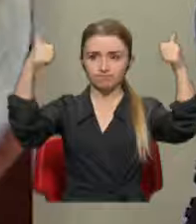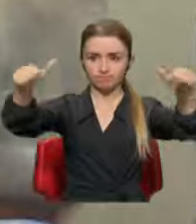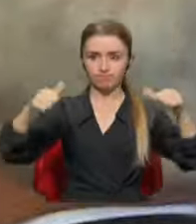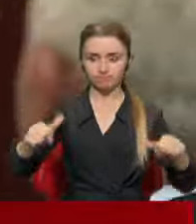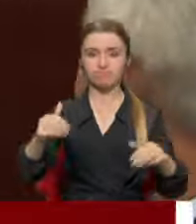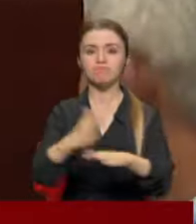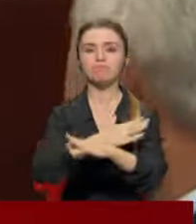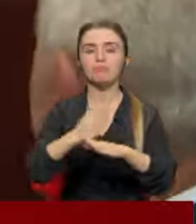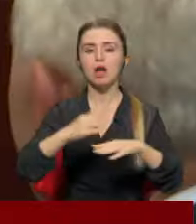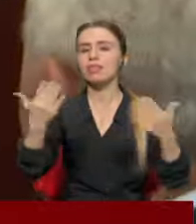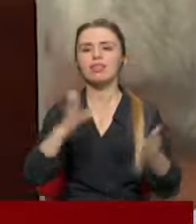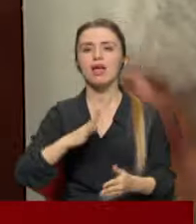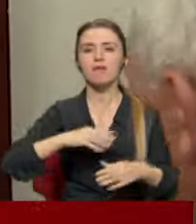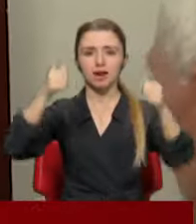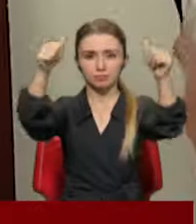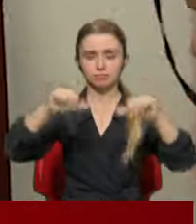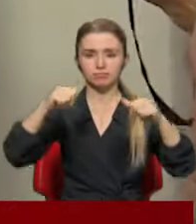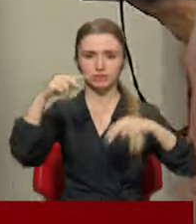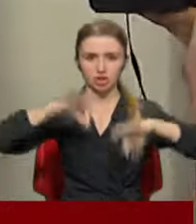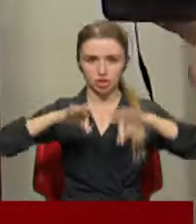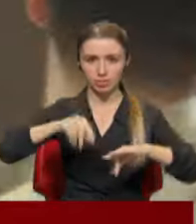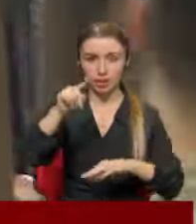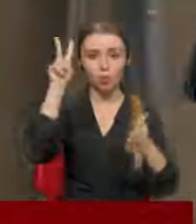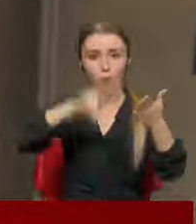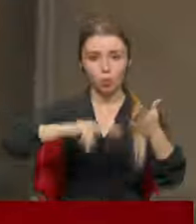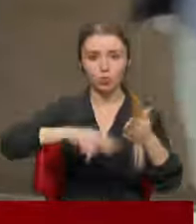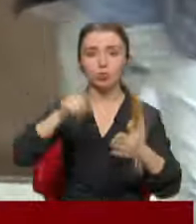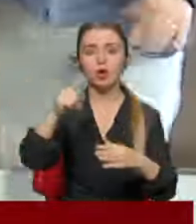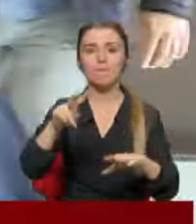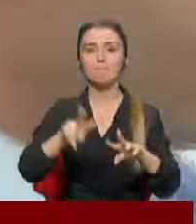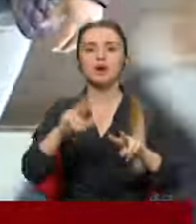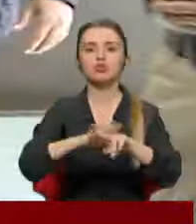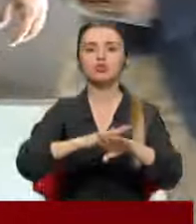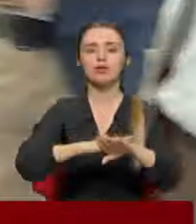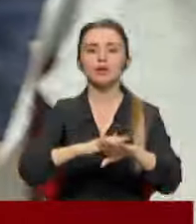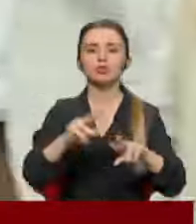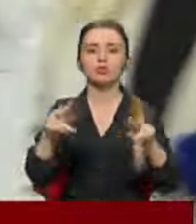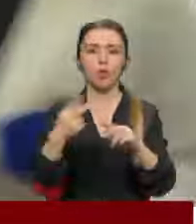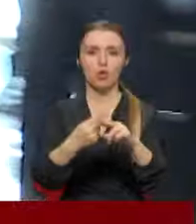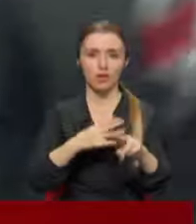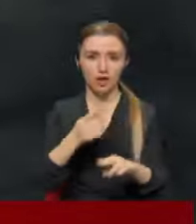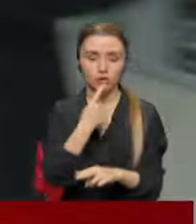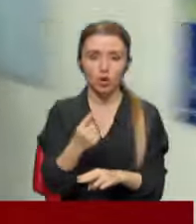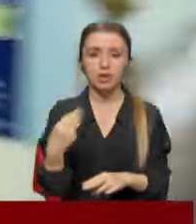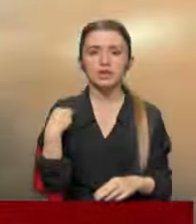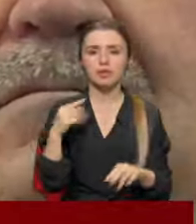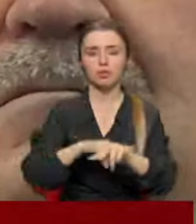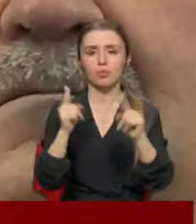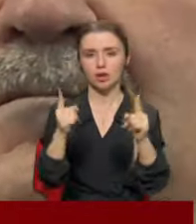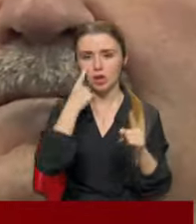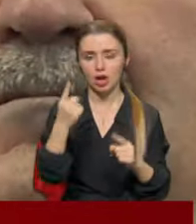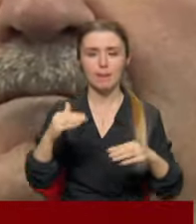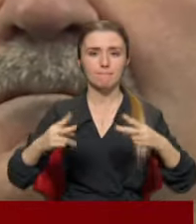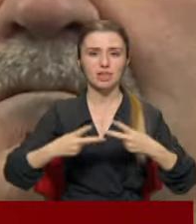mal varlığı listesini inceleyerek girdi belediye binasına. Yavaş'ı örnek başkan diyerek övdü. Yeni döneme ilişkin mesaj verdi.